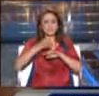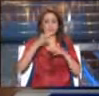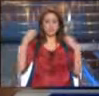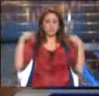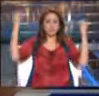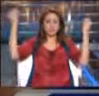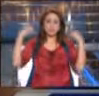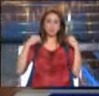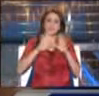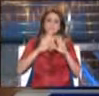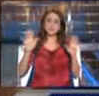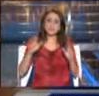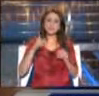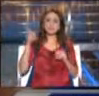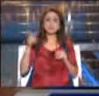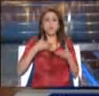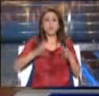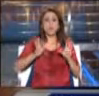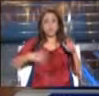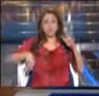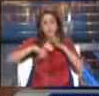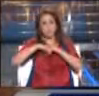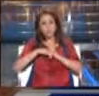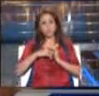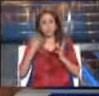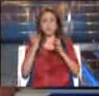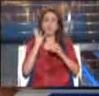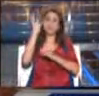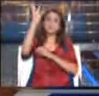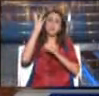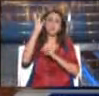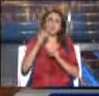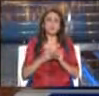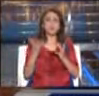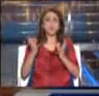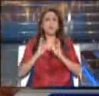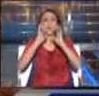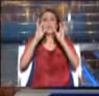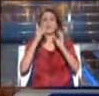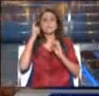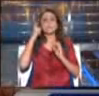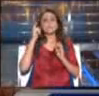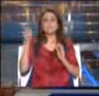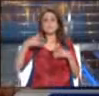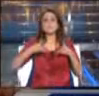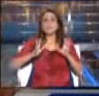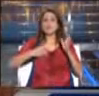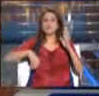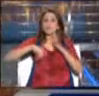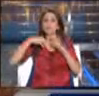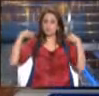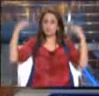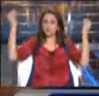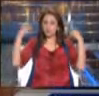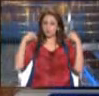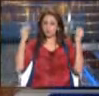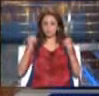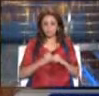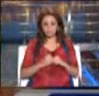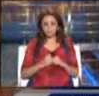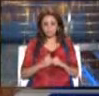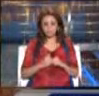بس فقط لا غير، او اتجاه ان هو بيتكلم على كره القدم او كره السله او كره الطايره، بيتكلم عن الرياضه بس فقط لا غير، بالتالي بطبيعة الحال